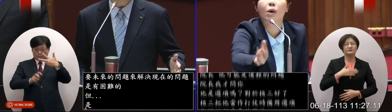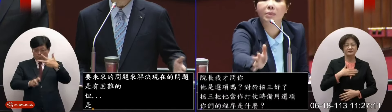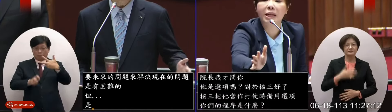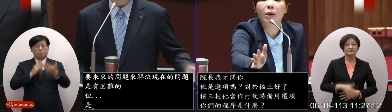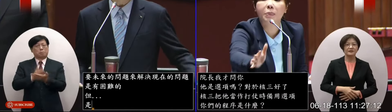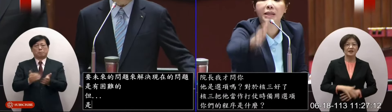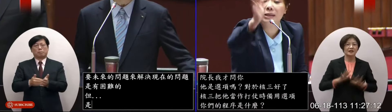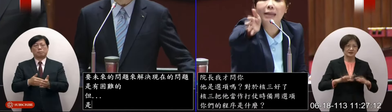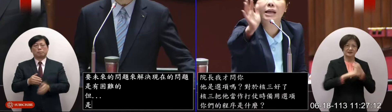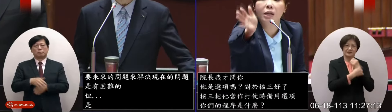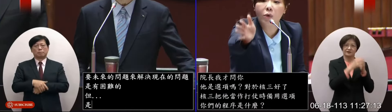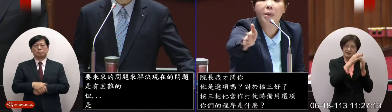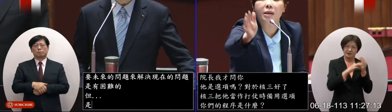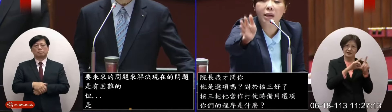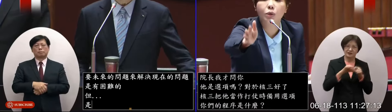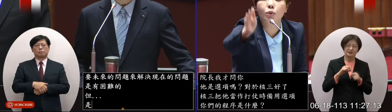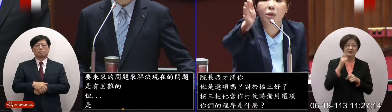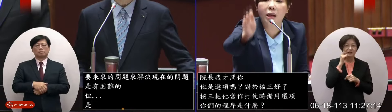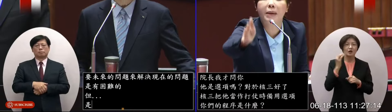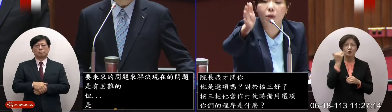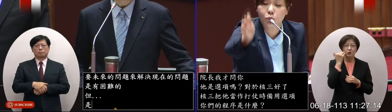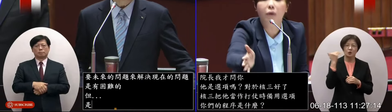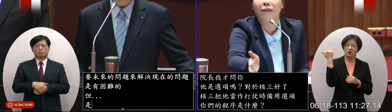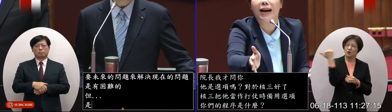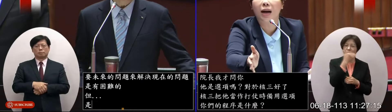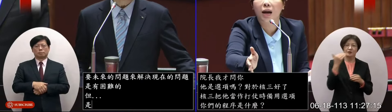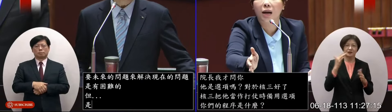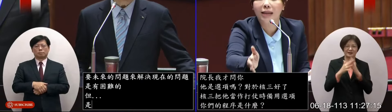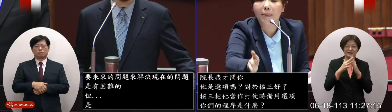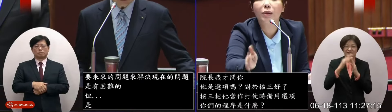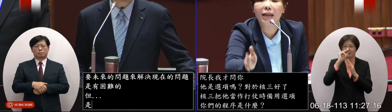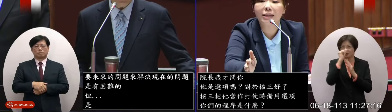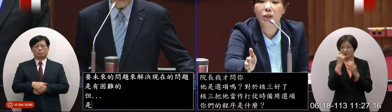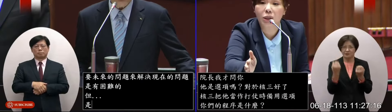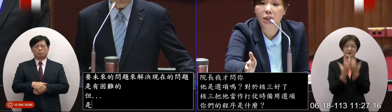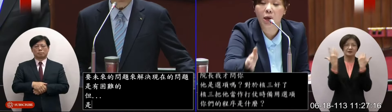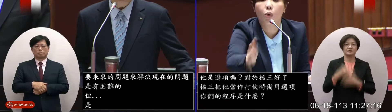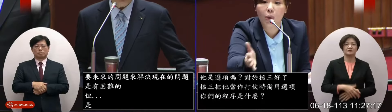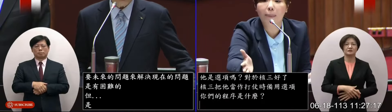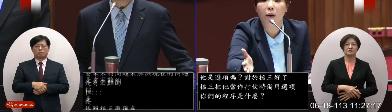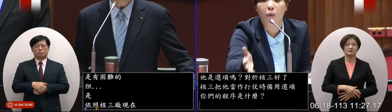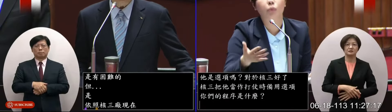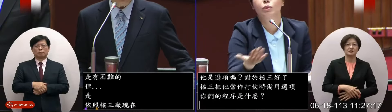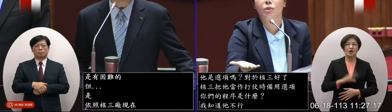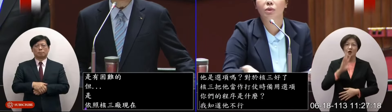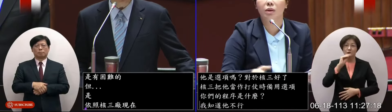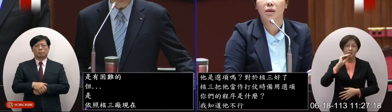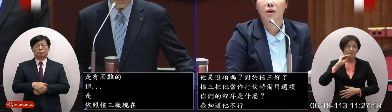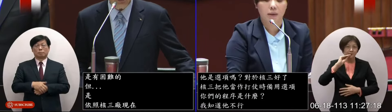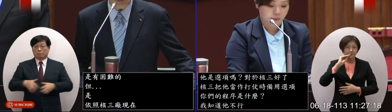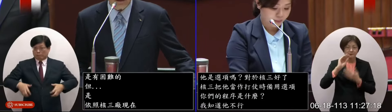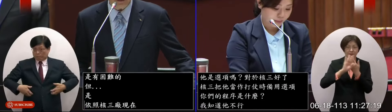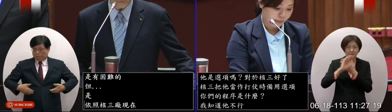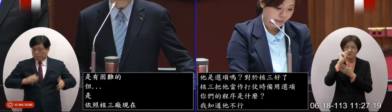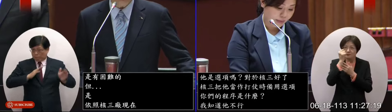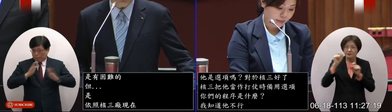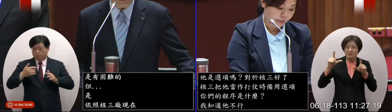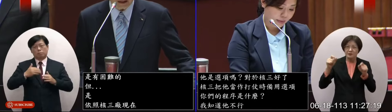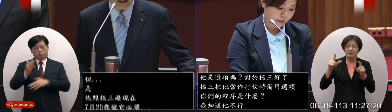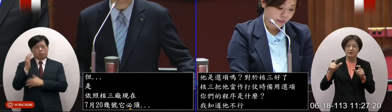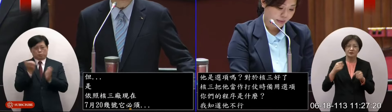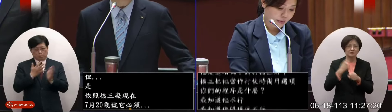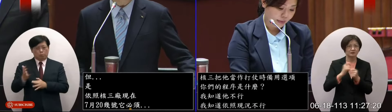依照我们现况是不行。打仗年会不会有特别的做法？面对打仗时期，有啊无？我 紧急的情况底下，国家